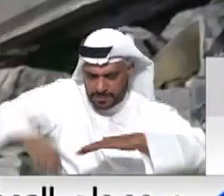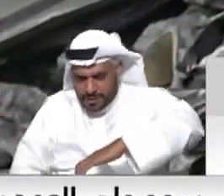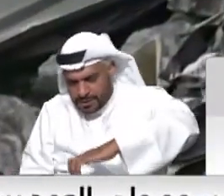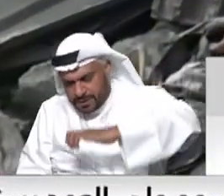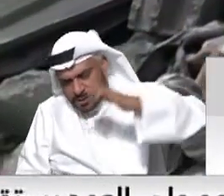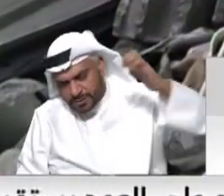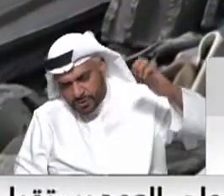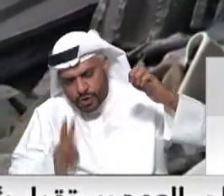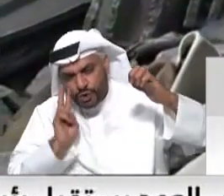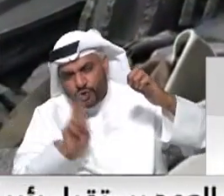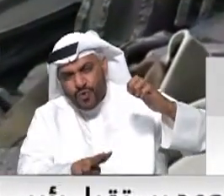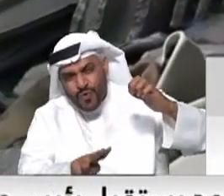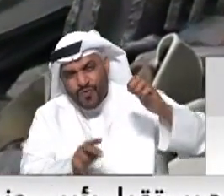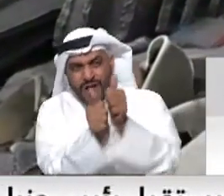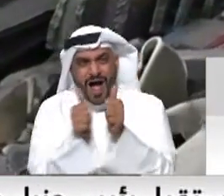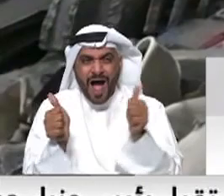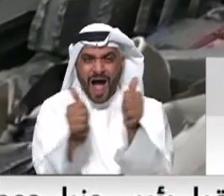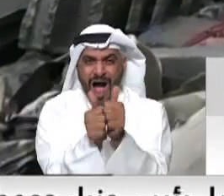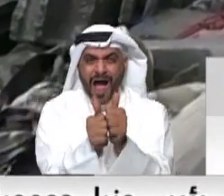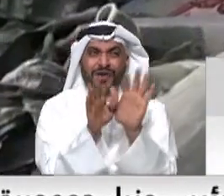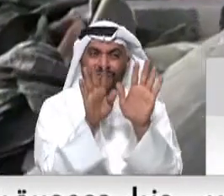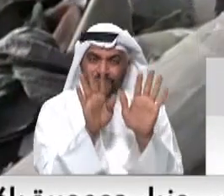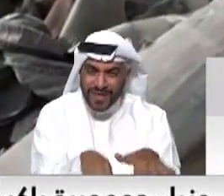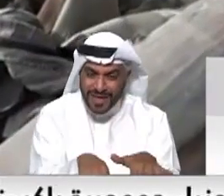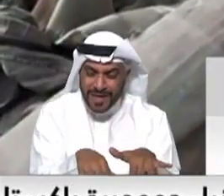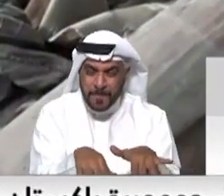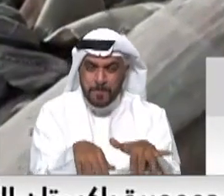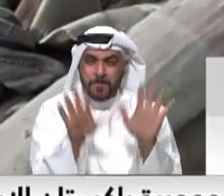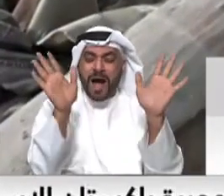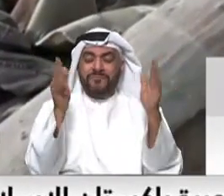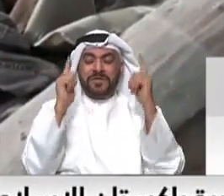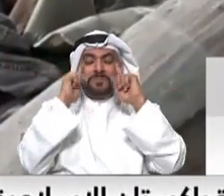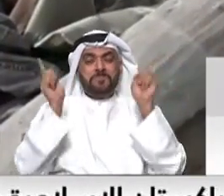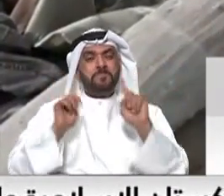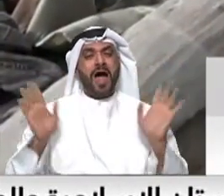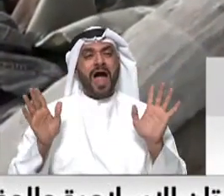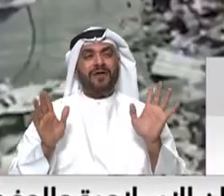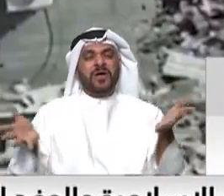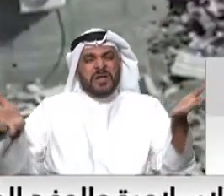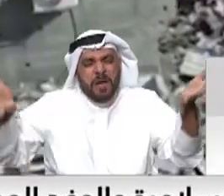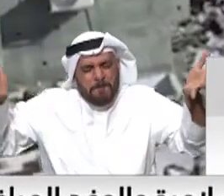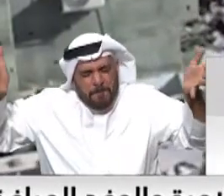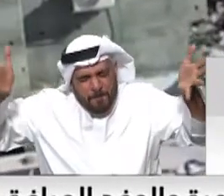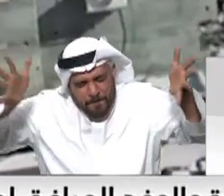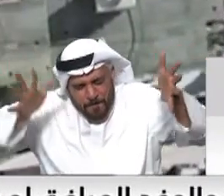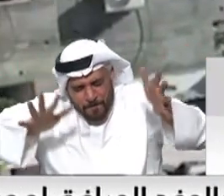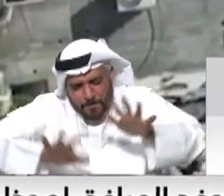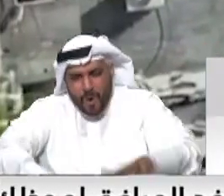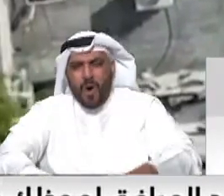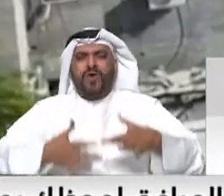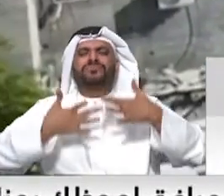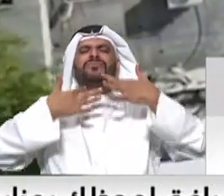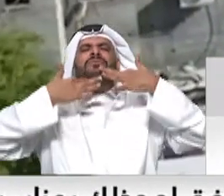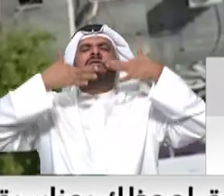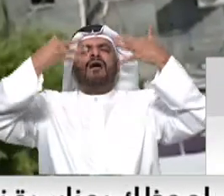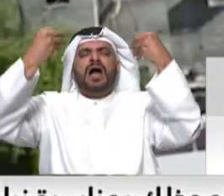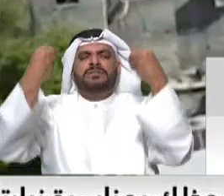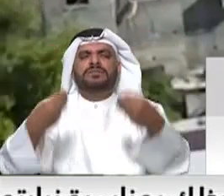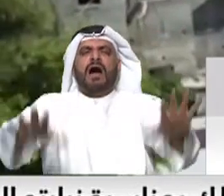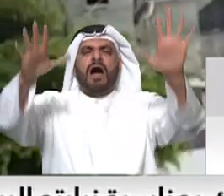الشمل العائلة وكيفية الاستقرار وسط الدمار الهائل الذي تسبب به